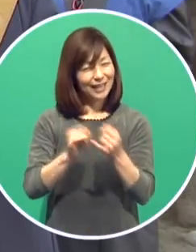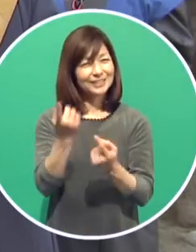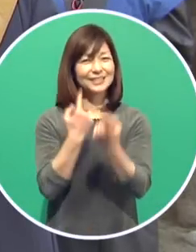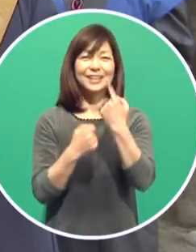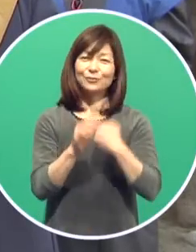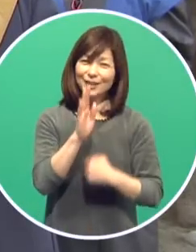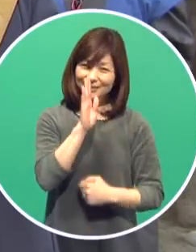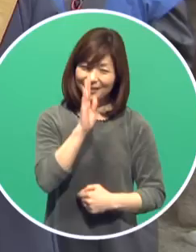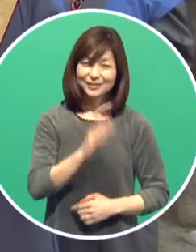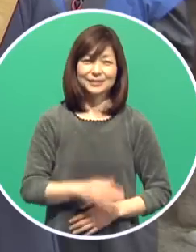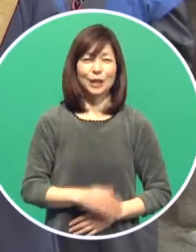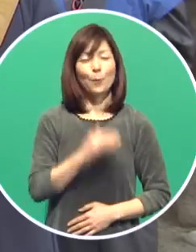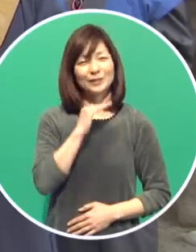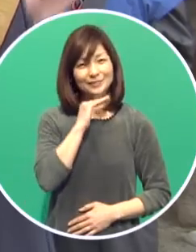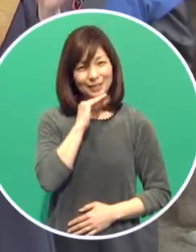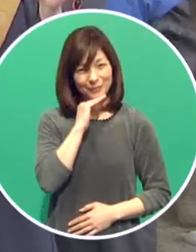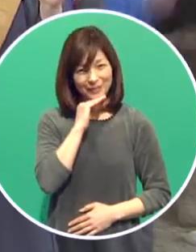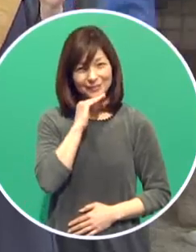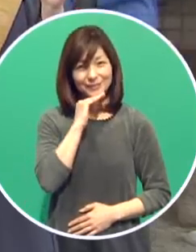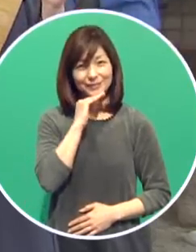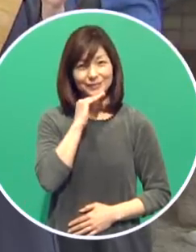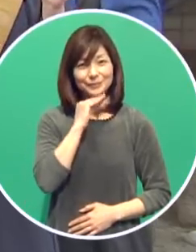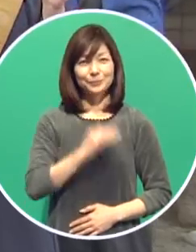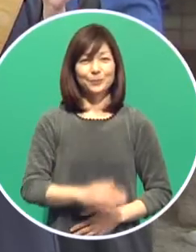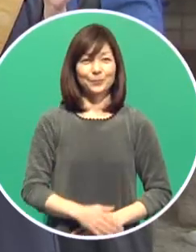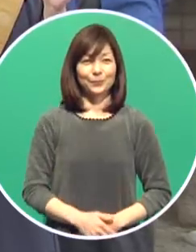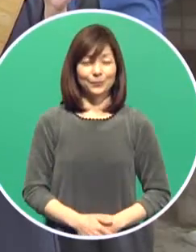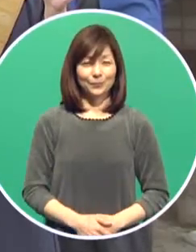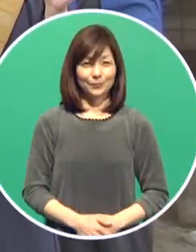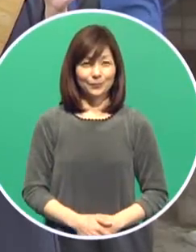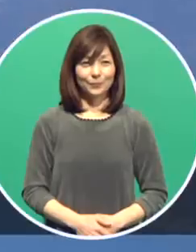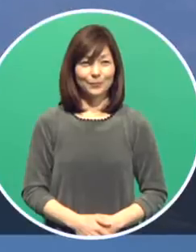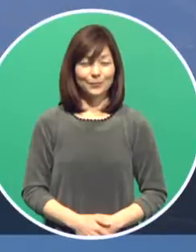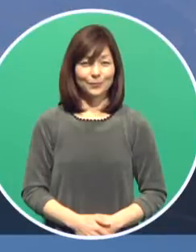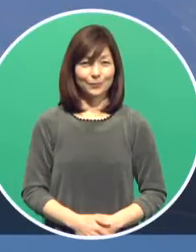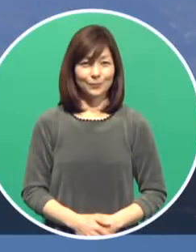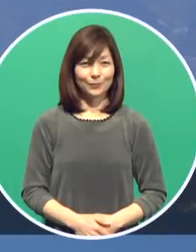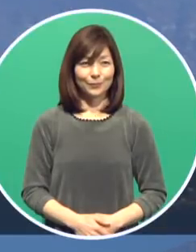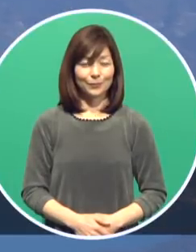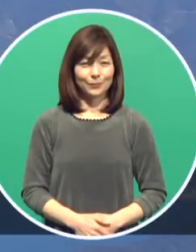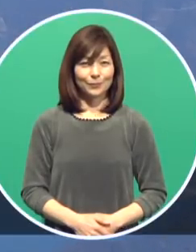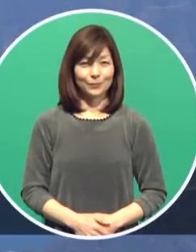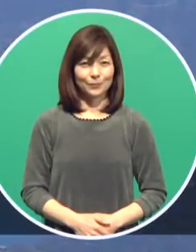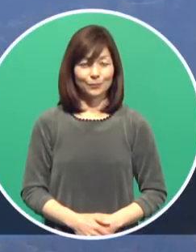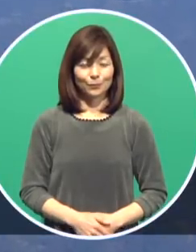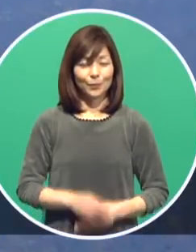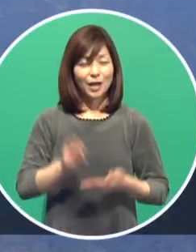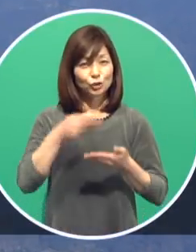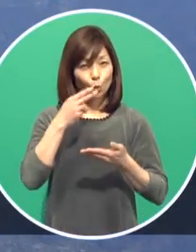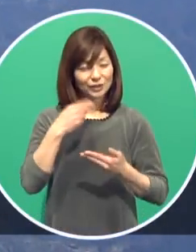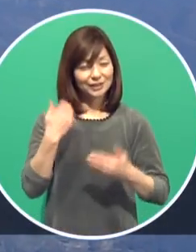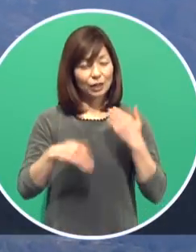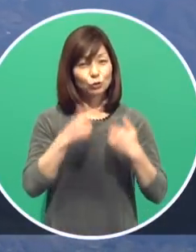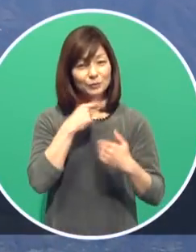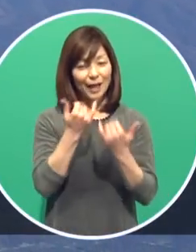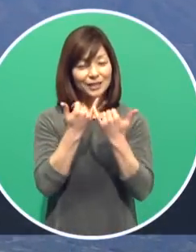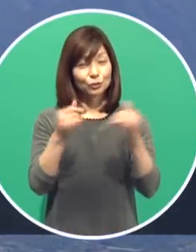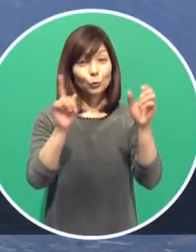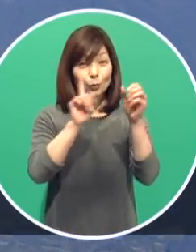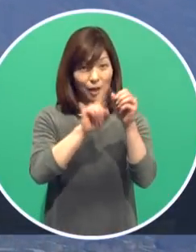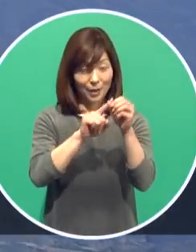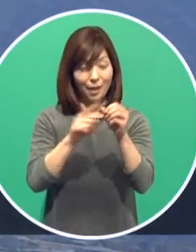来てください。 お待ちしてます。 そしてグルメを楽しみたい人